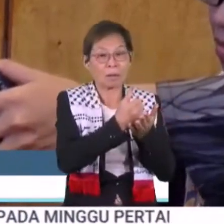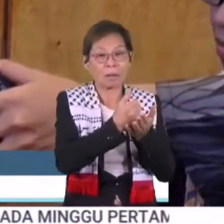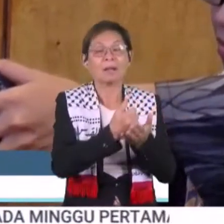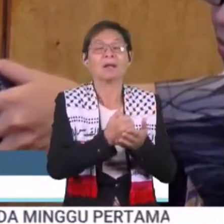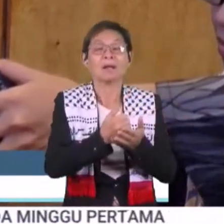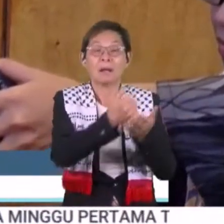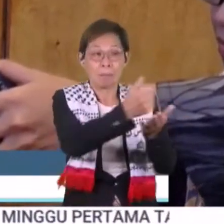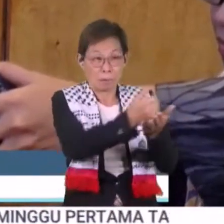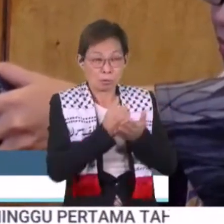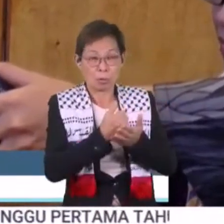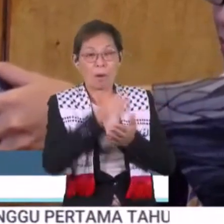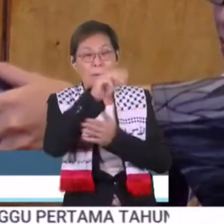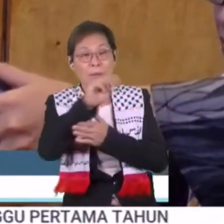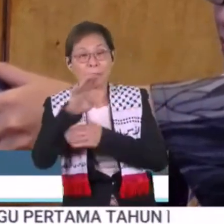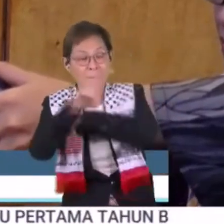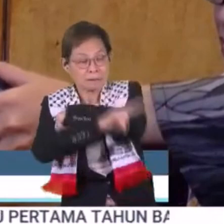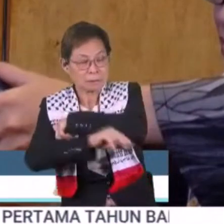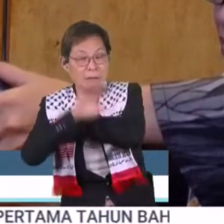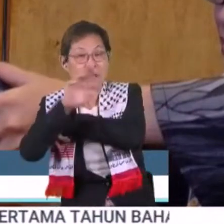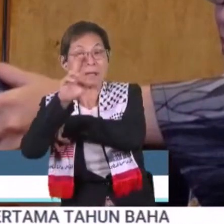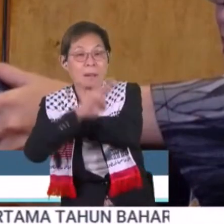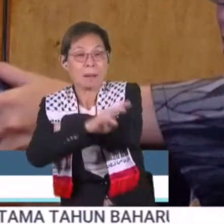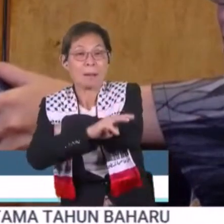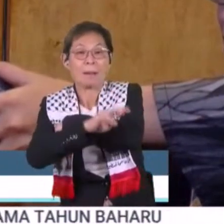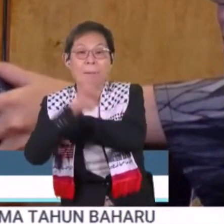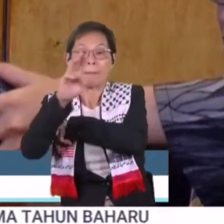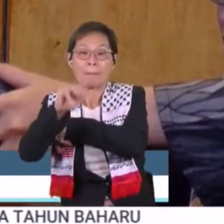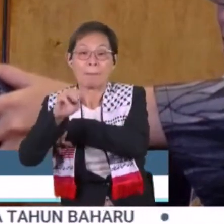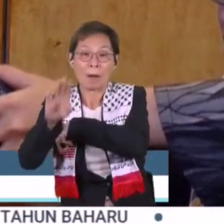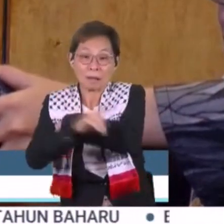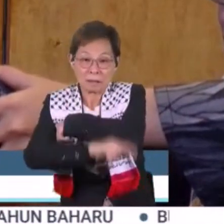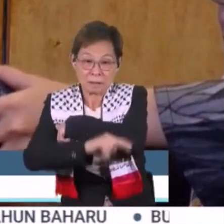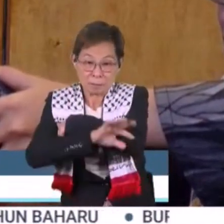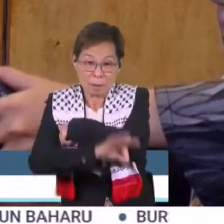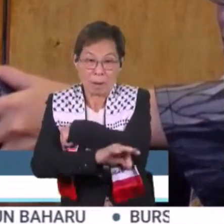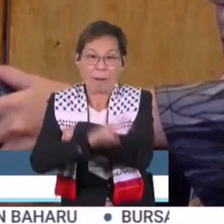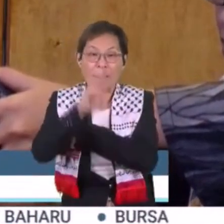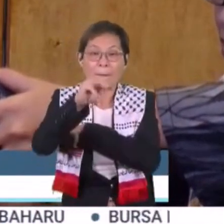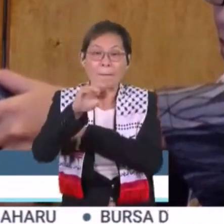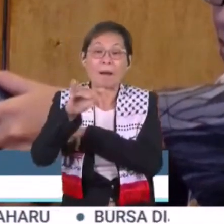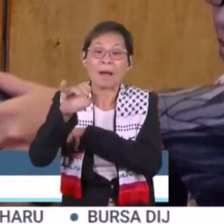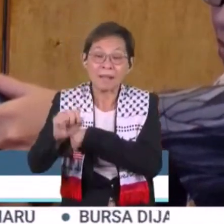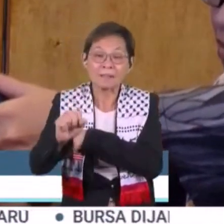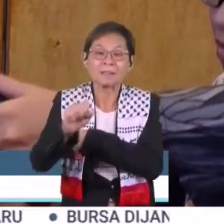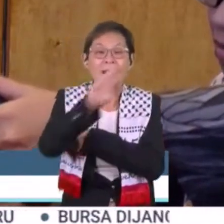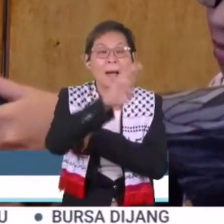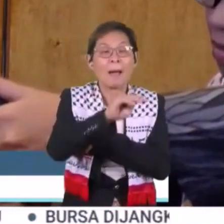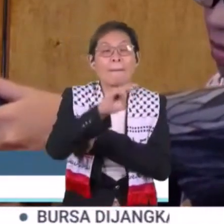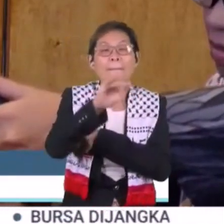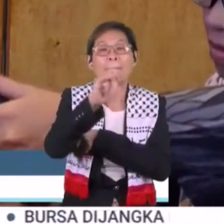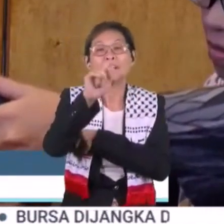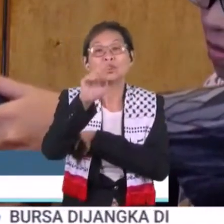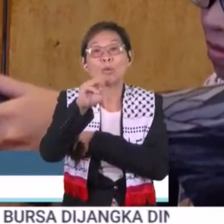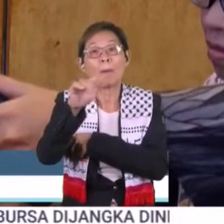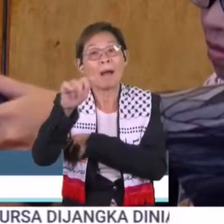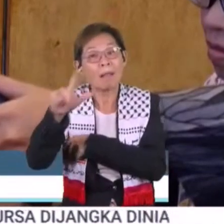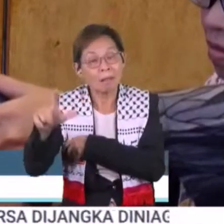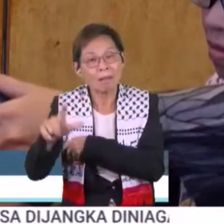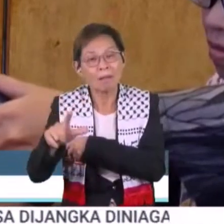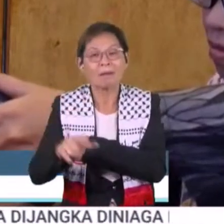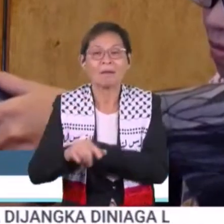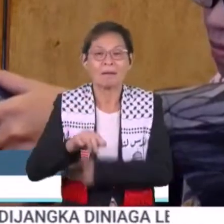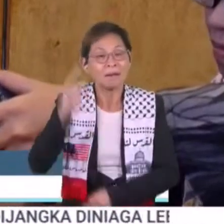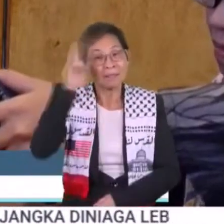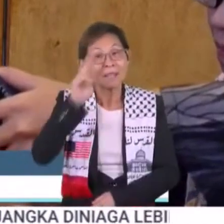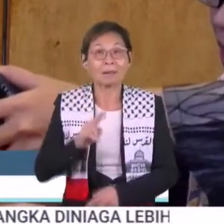Sembilan, Menteri Besarnya dan Andalusia, MAIS dan juga Baitulmal, pakcik